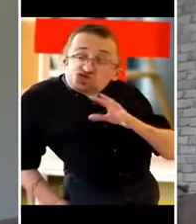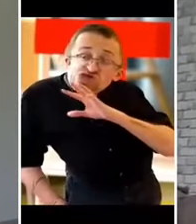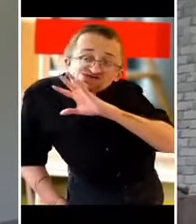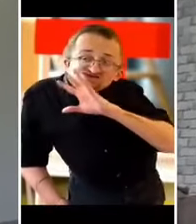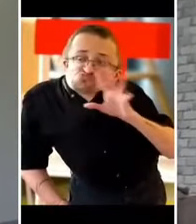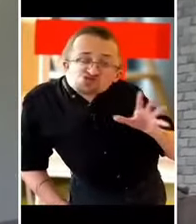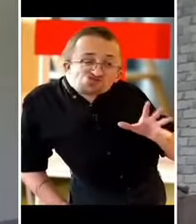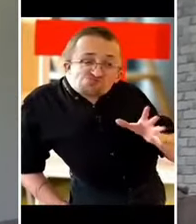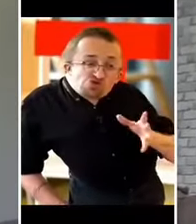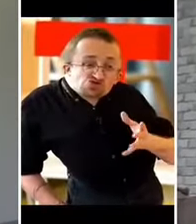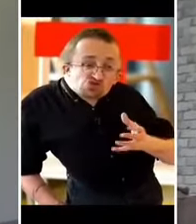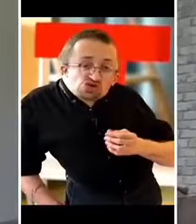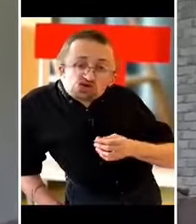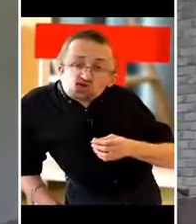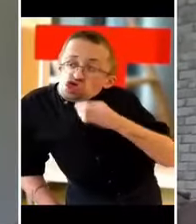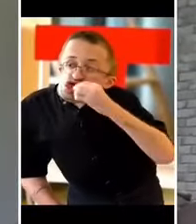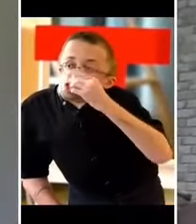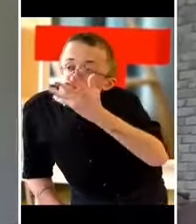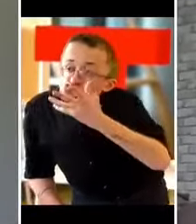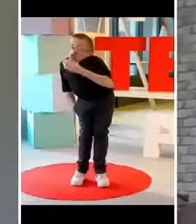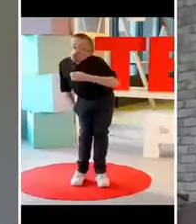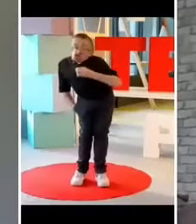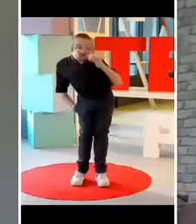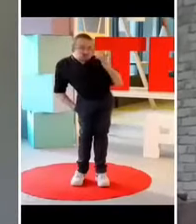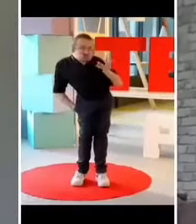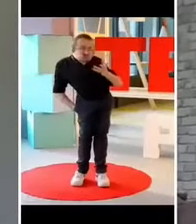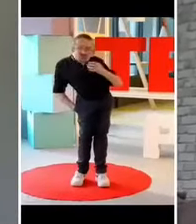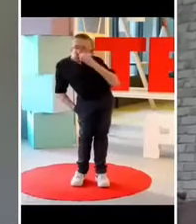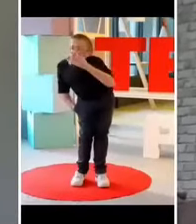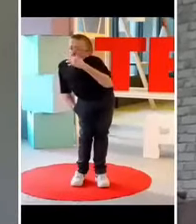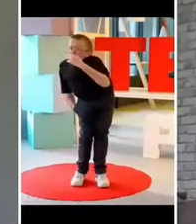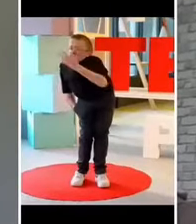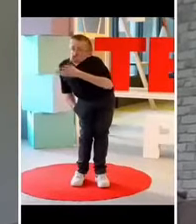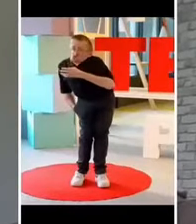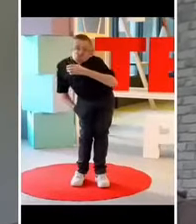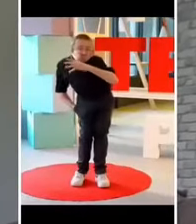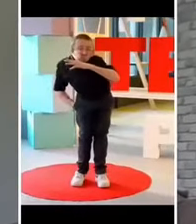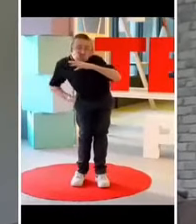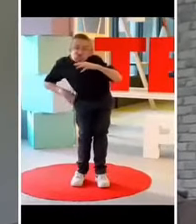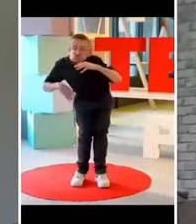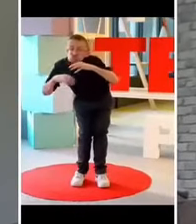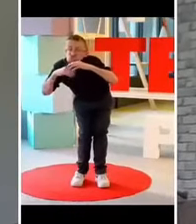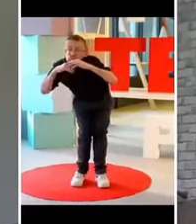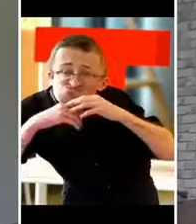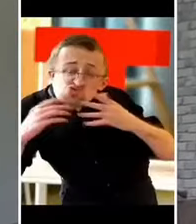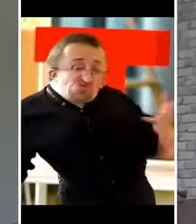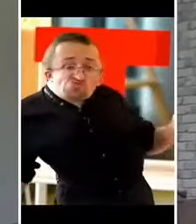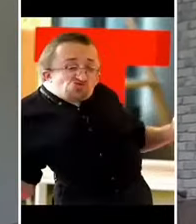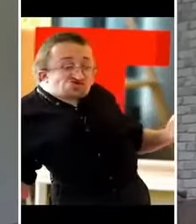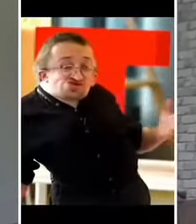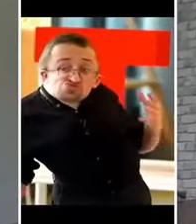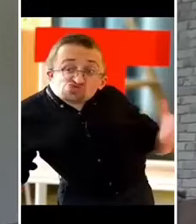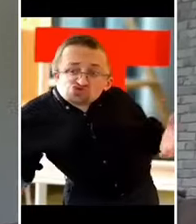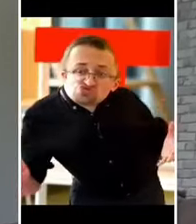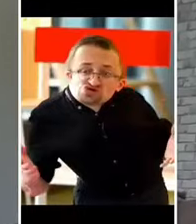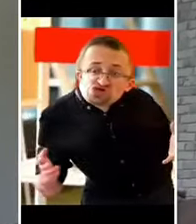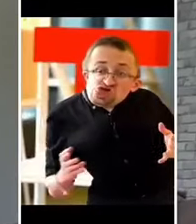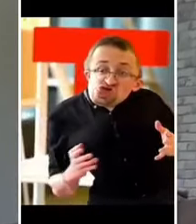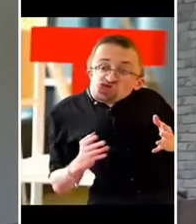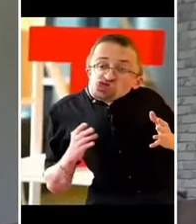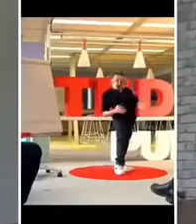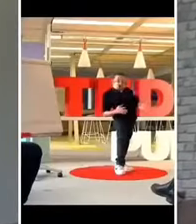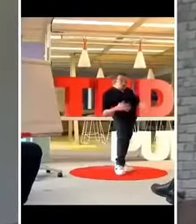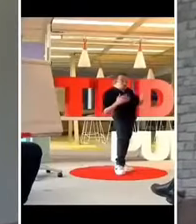vie. Ça peut être n'importe quoi, un goût, un souvenir, un parfum, un événement, peu importe ce qui vous fait du